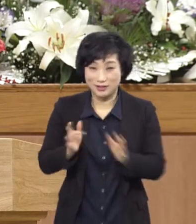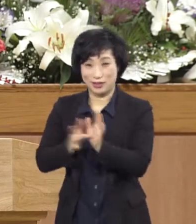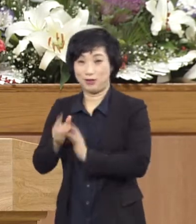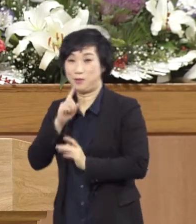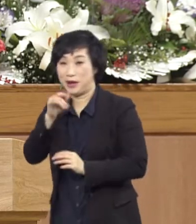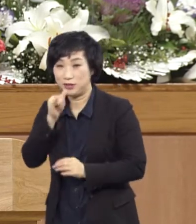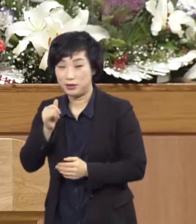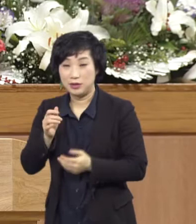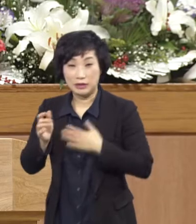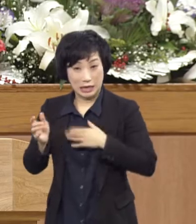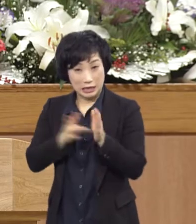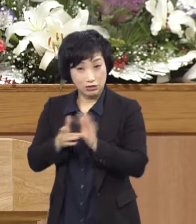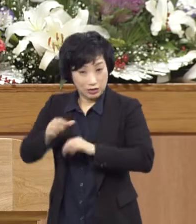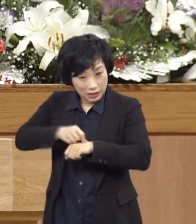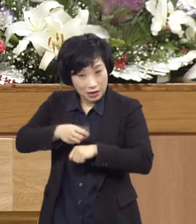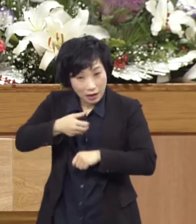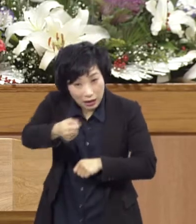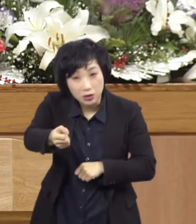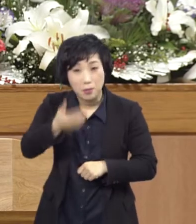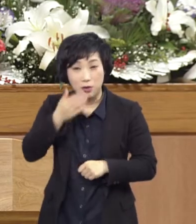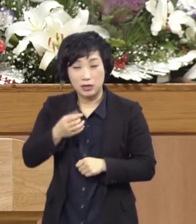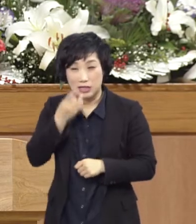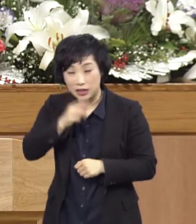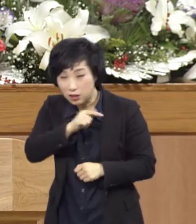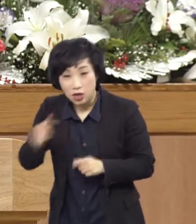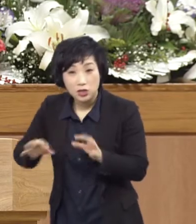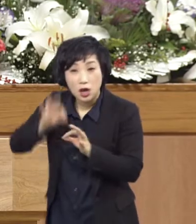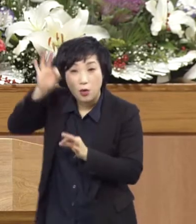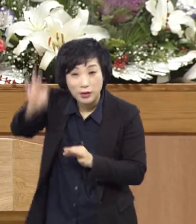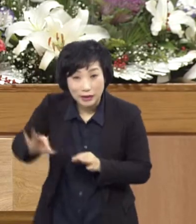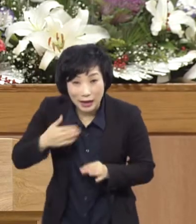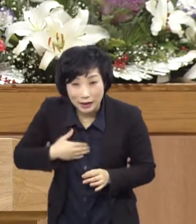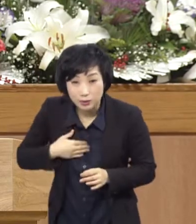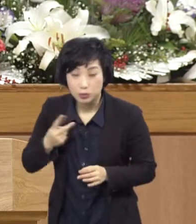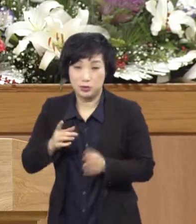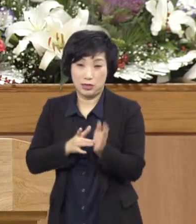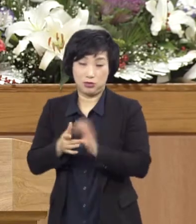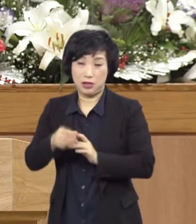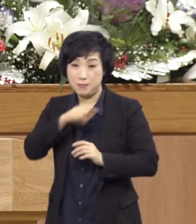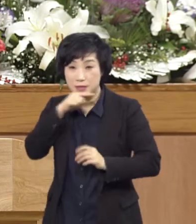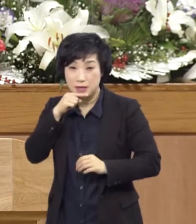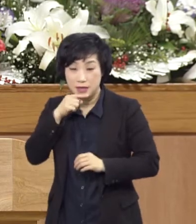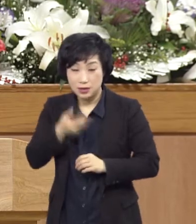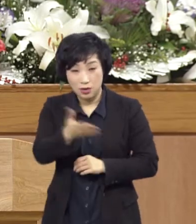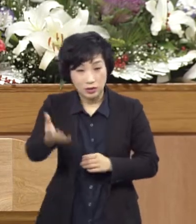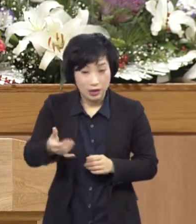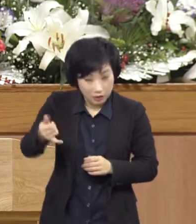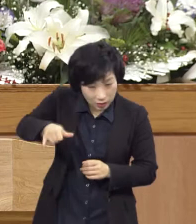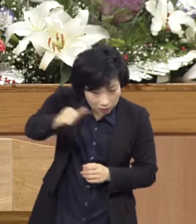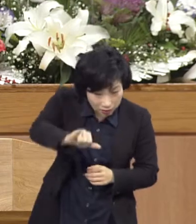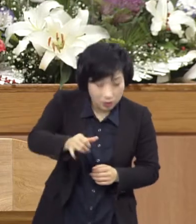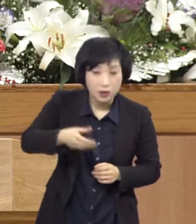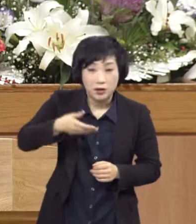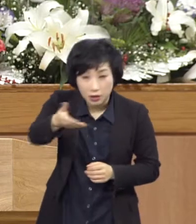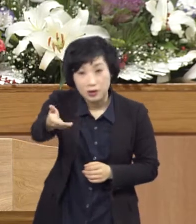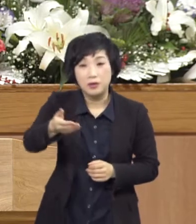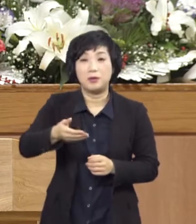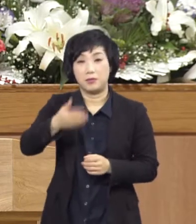영원한 양식이야. 내 피를 마셔, 약속의 피니라, 언약의